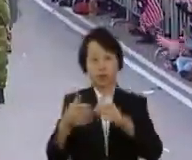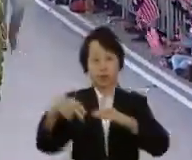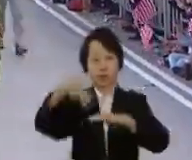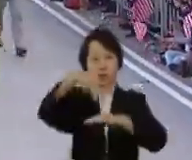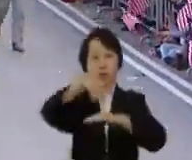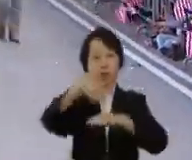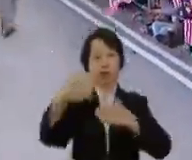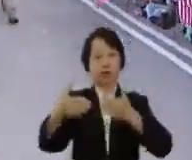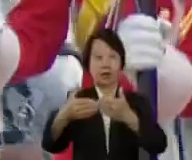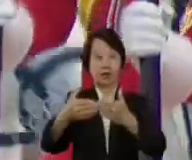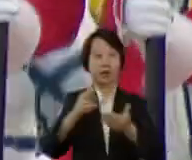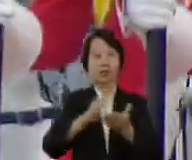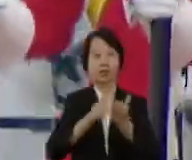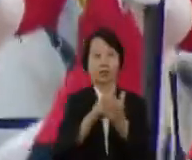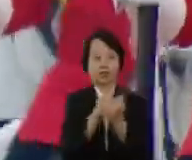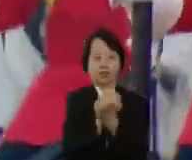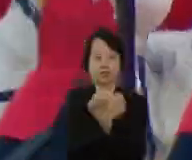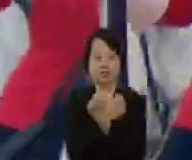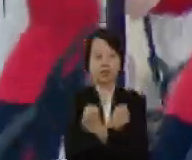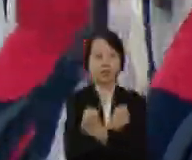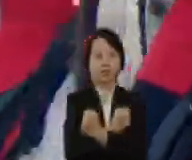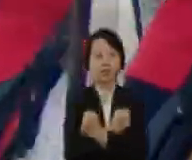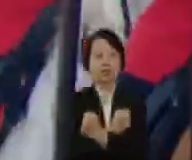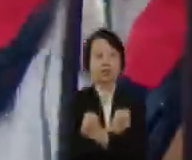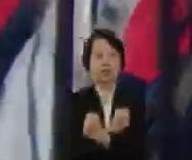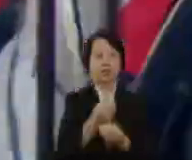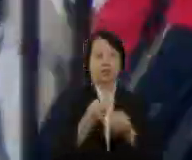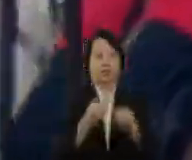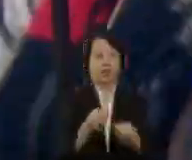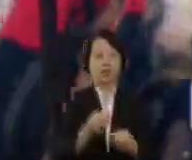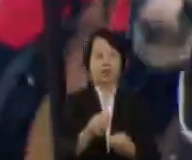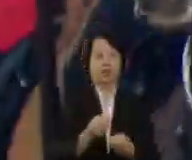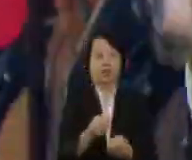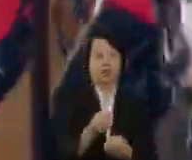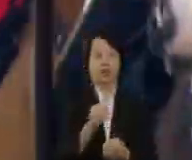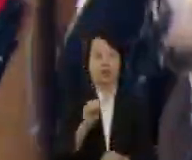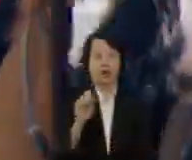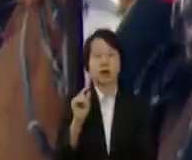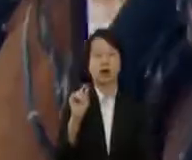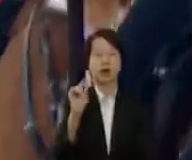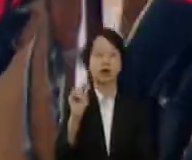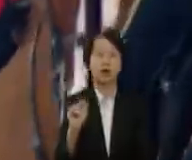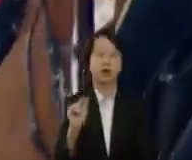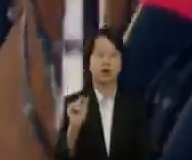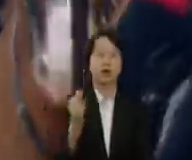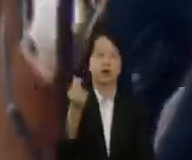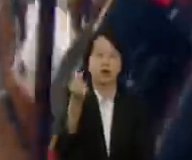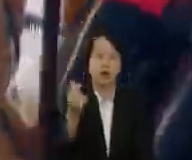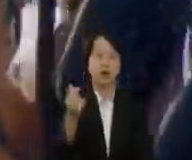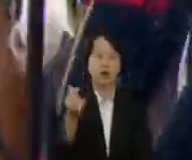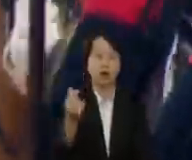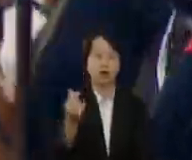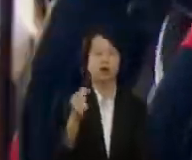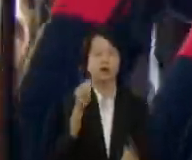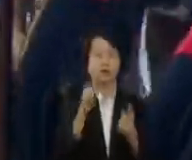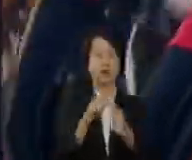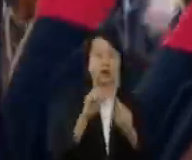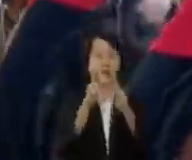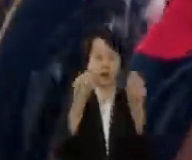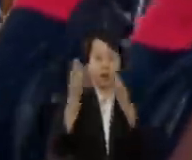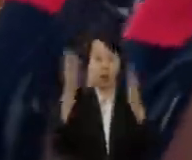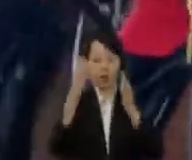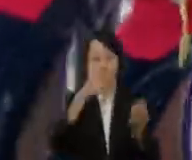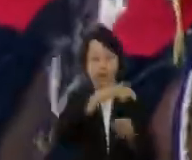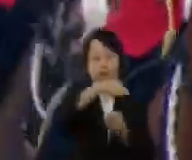utama. Tanda cinta memberikan mini love kepada keluarga Malaysia yang berada